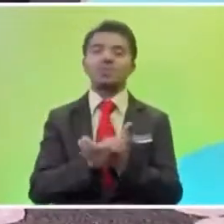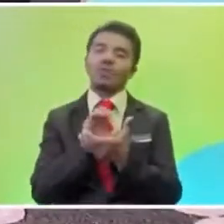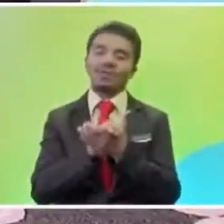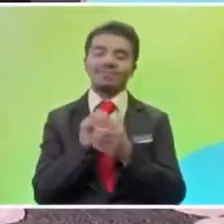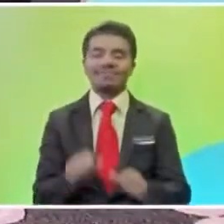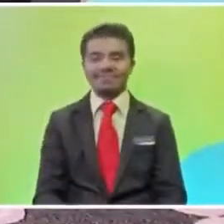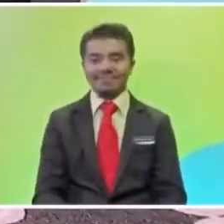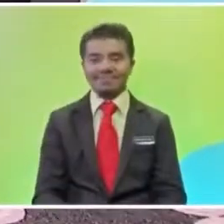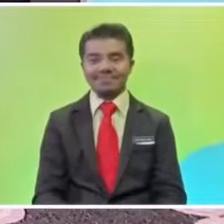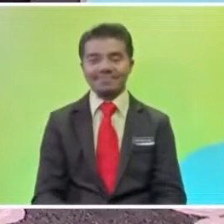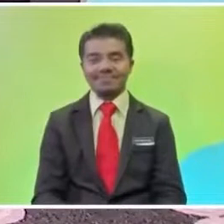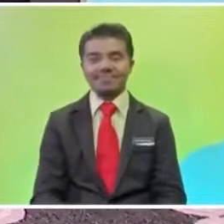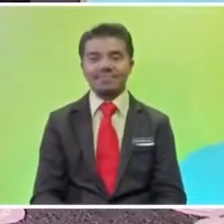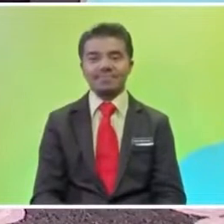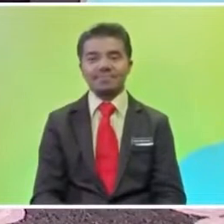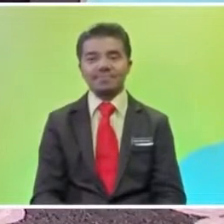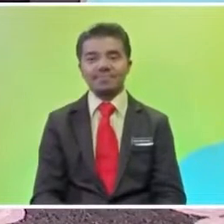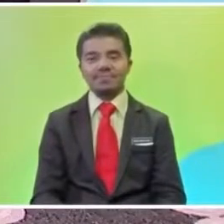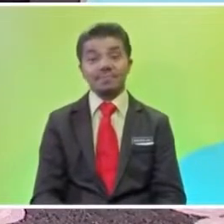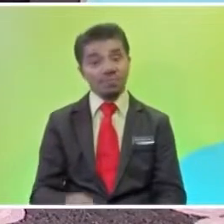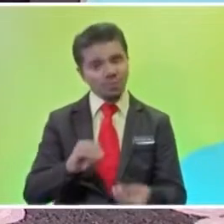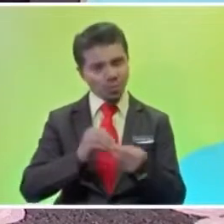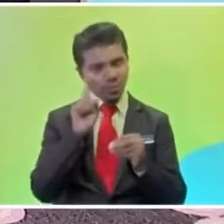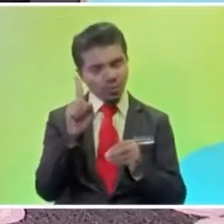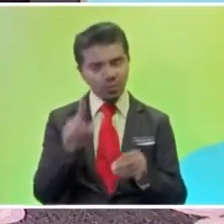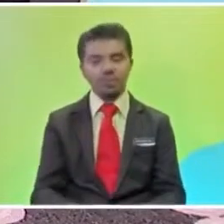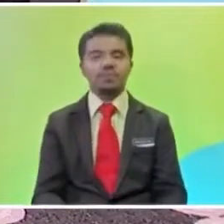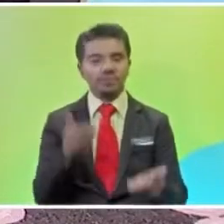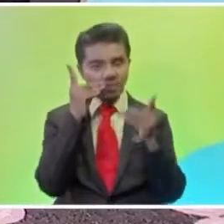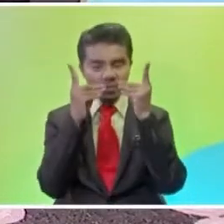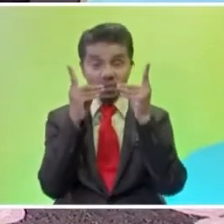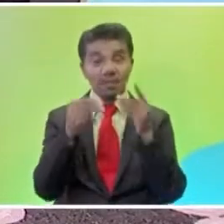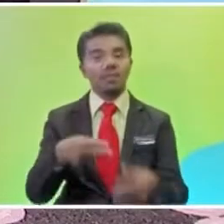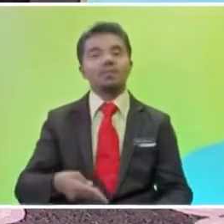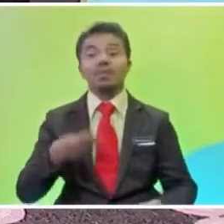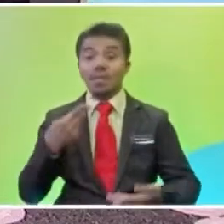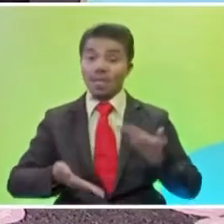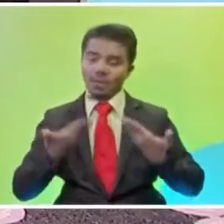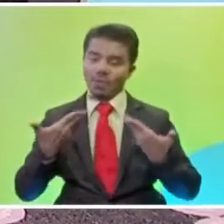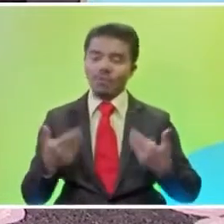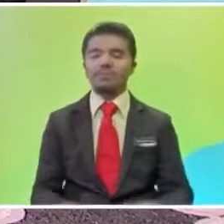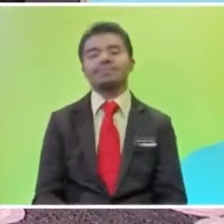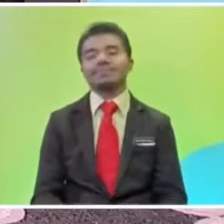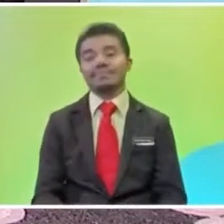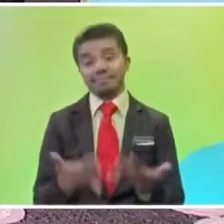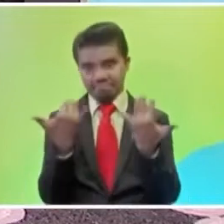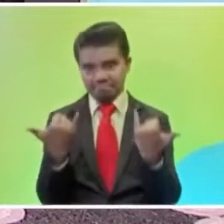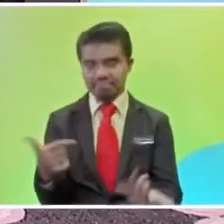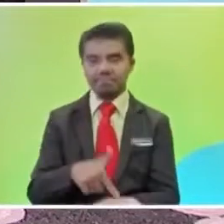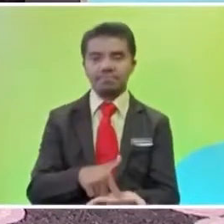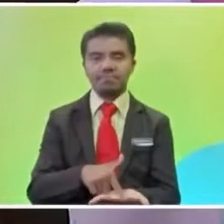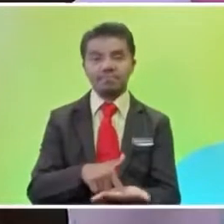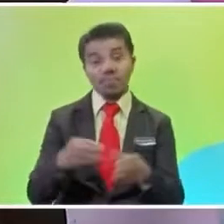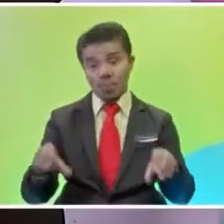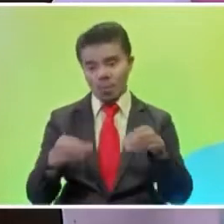baik itu yang pertama dari segi heboh betul mungkin si kuburan kali lagi berkenaan dengan penghasilan betul penghasilannya bungkus